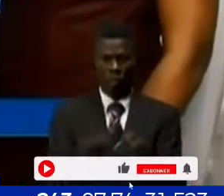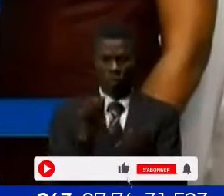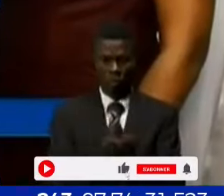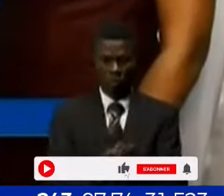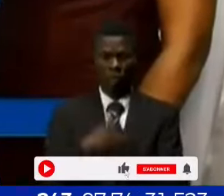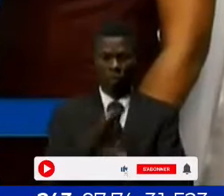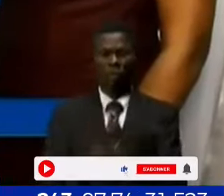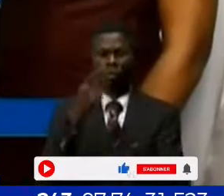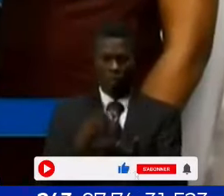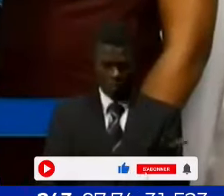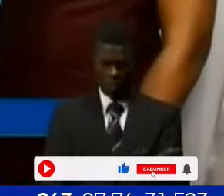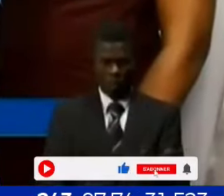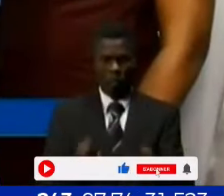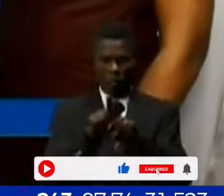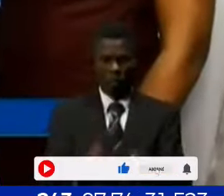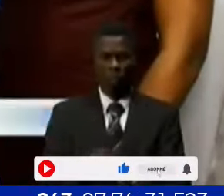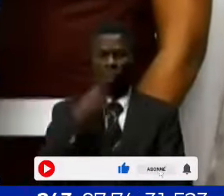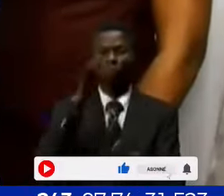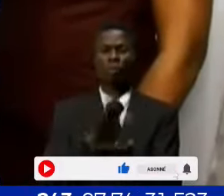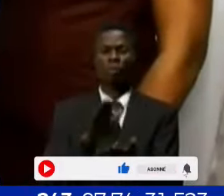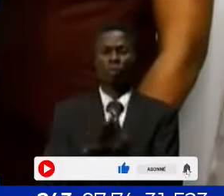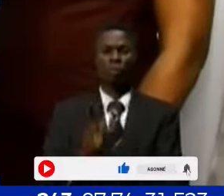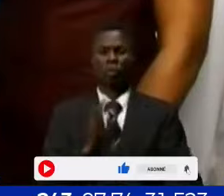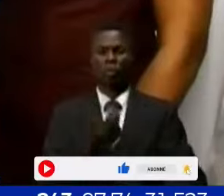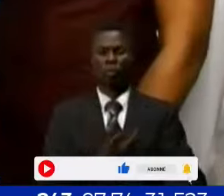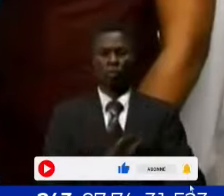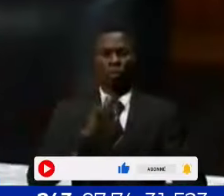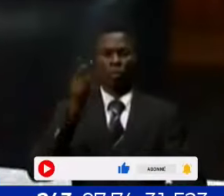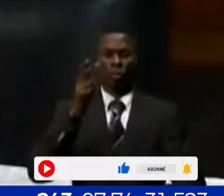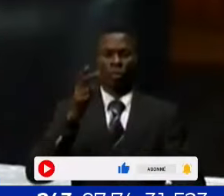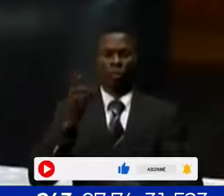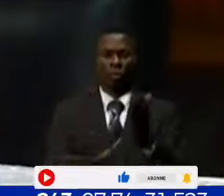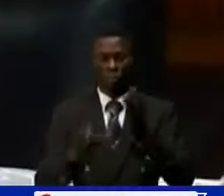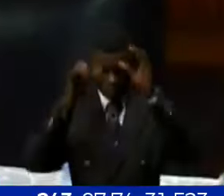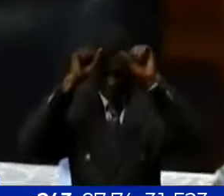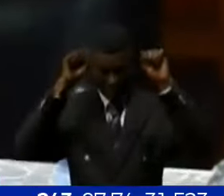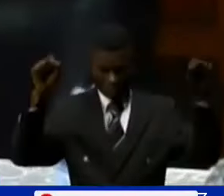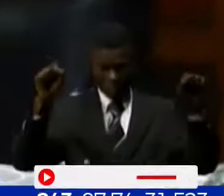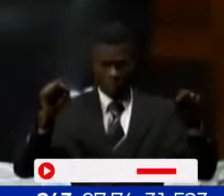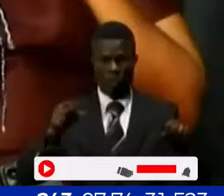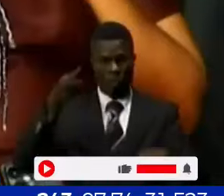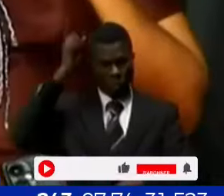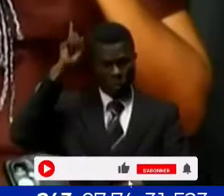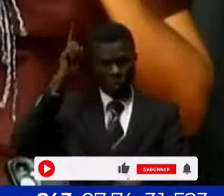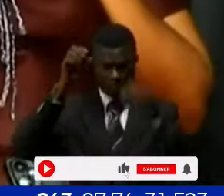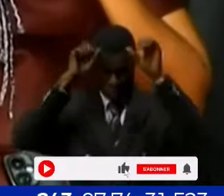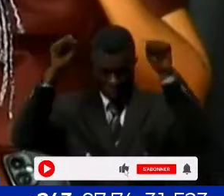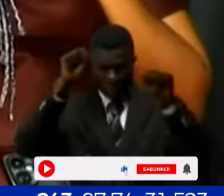à réaliser et surtout rendre hommage aussi à notre, à la deuxième vice-présidente qui fut la présidente de la